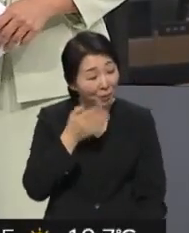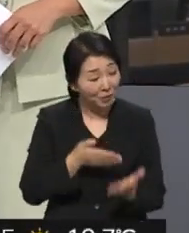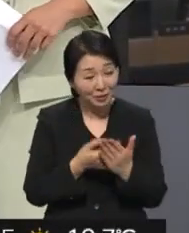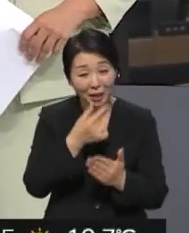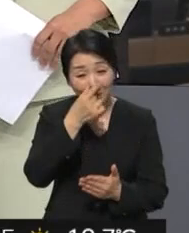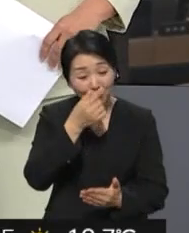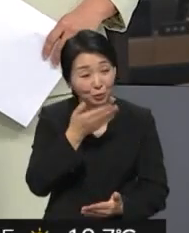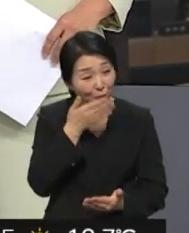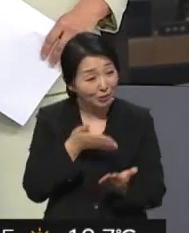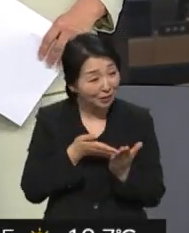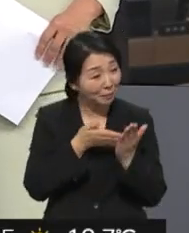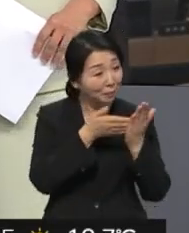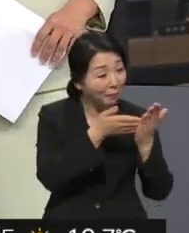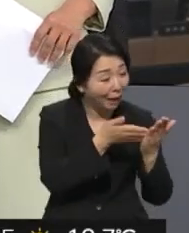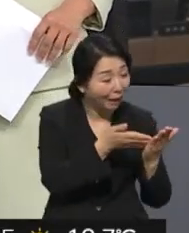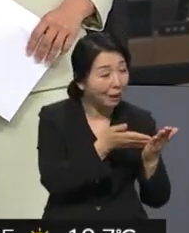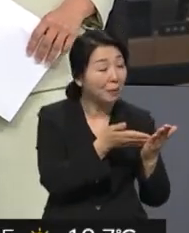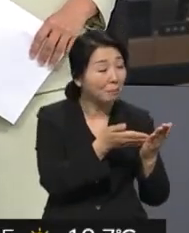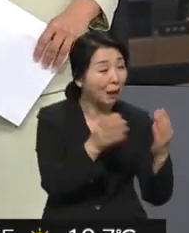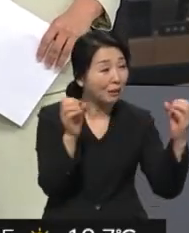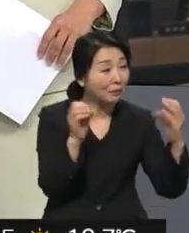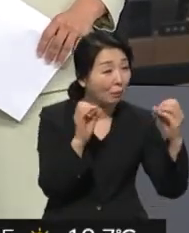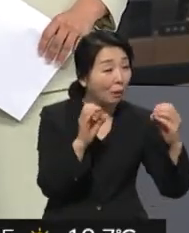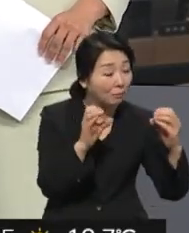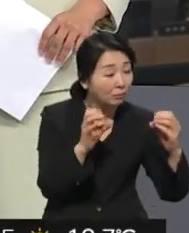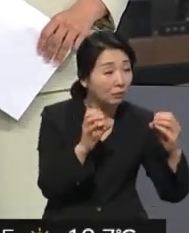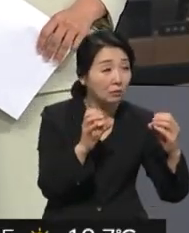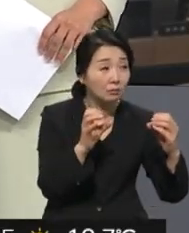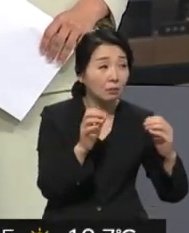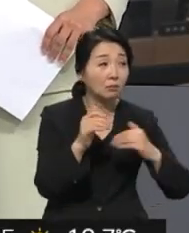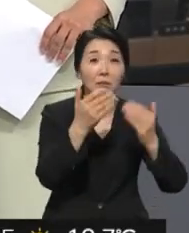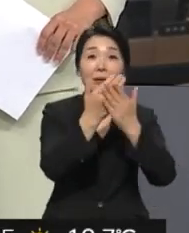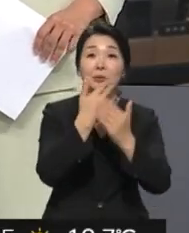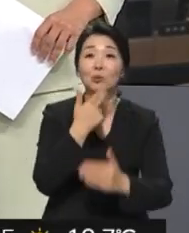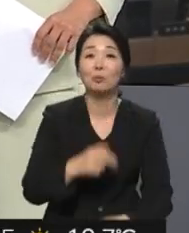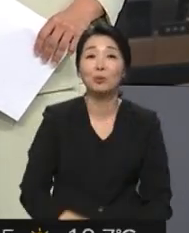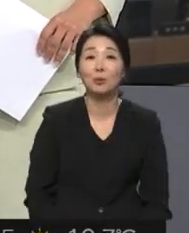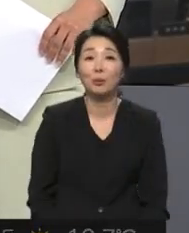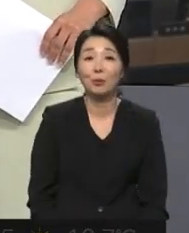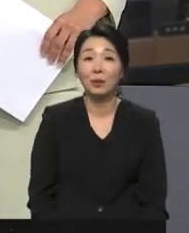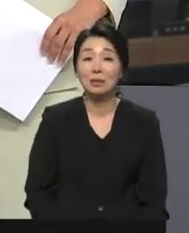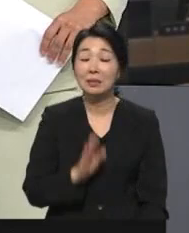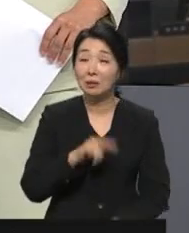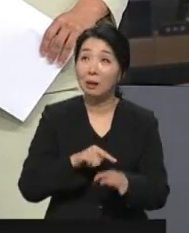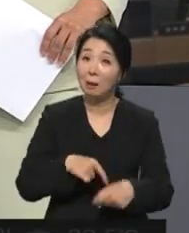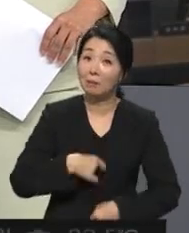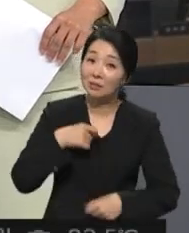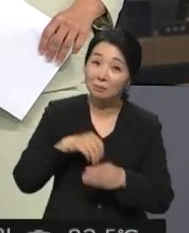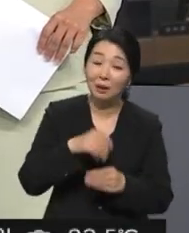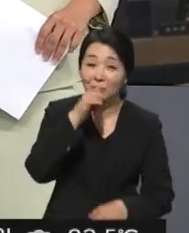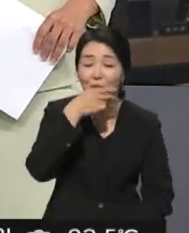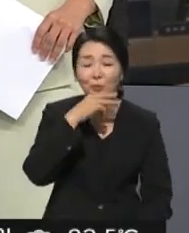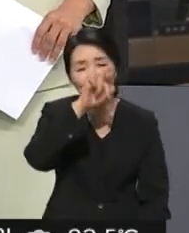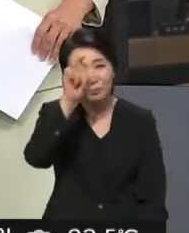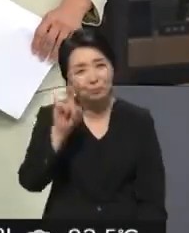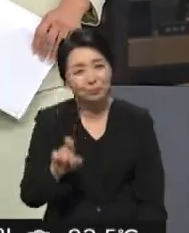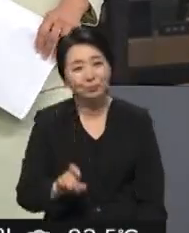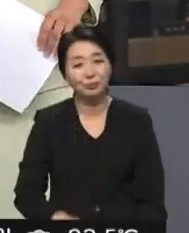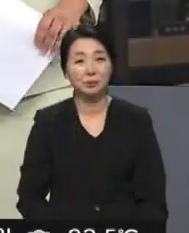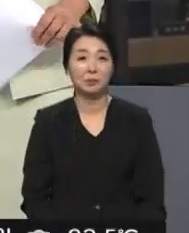하자 이렇게 말만 오가고 진척이 전혀 없는 상황인데 여기에 진심이 담겨 있었는지도 살짝 의문이